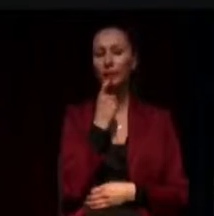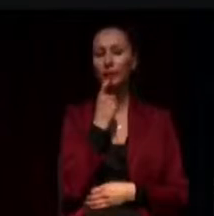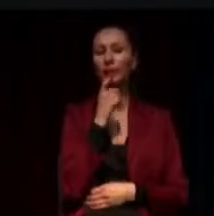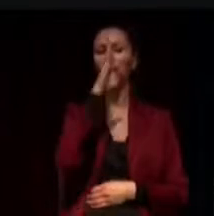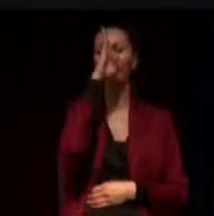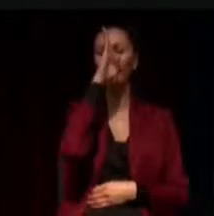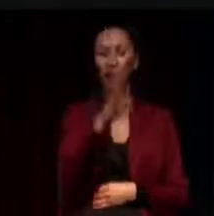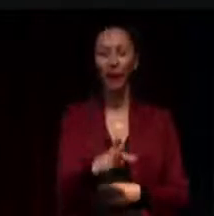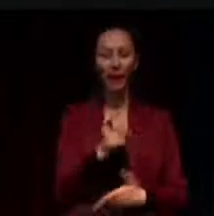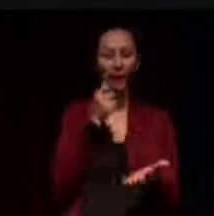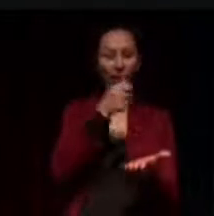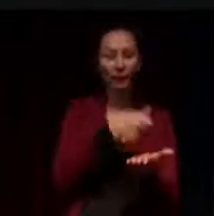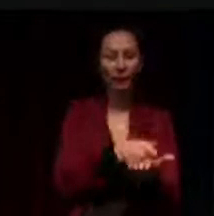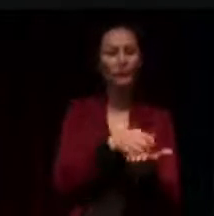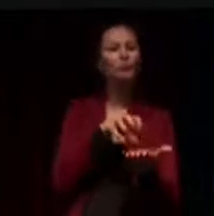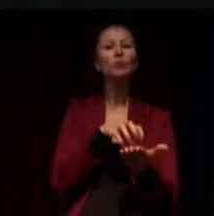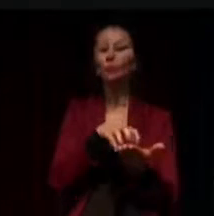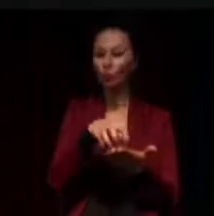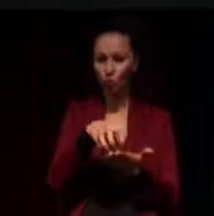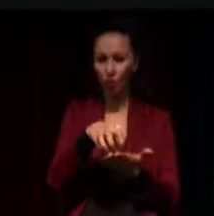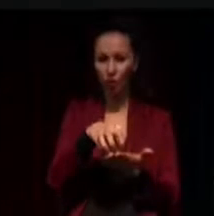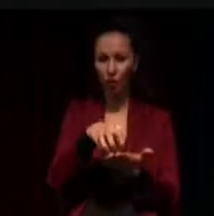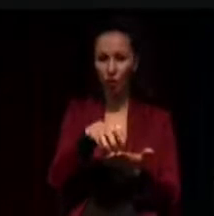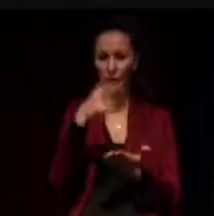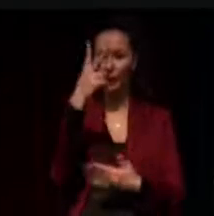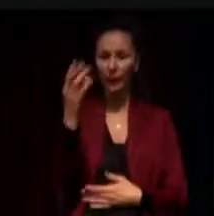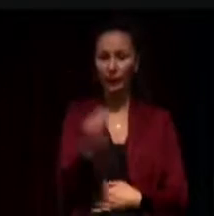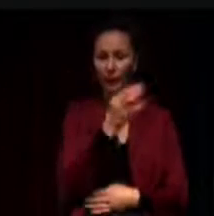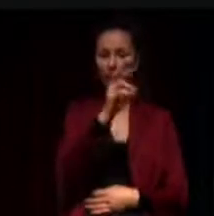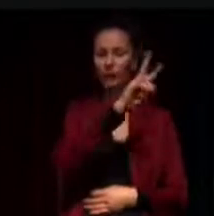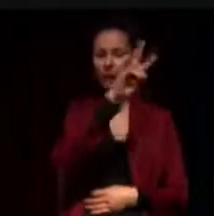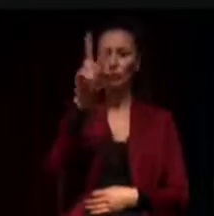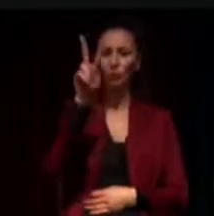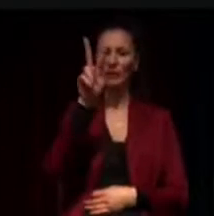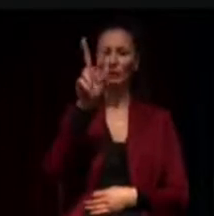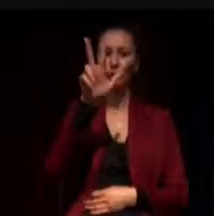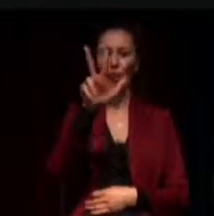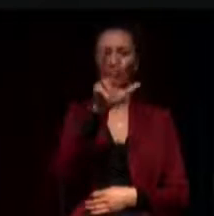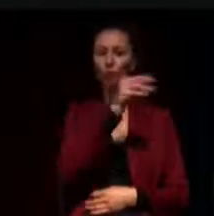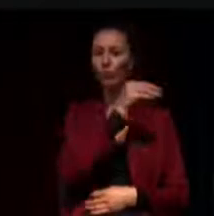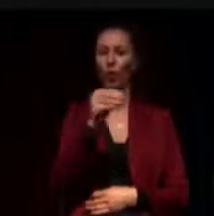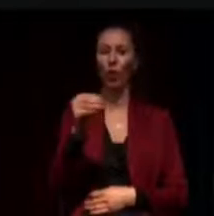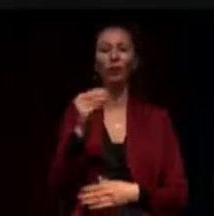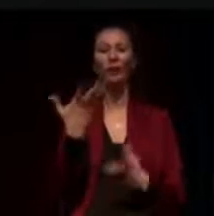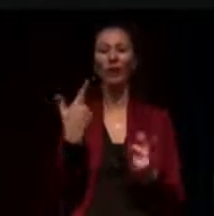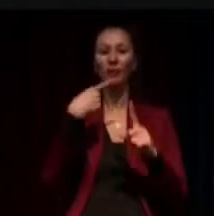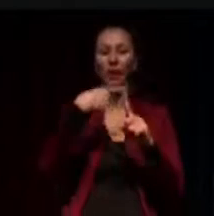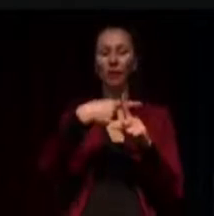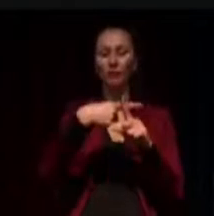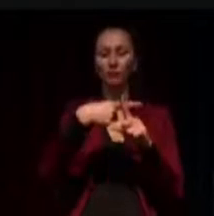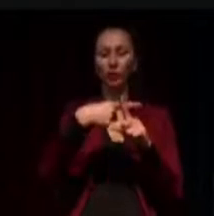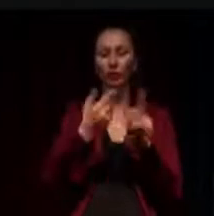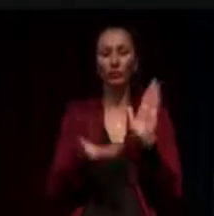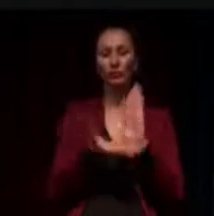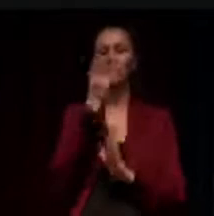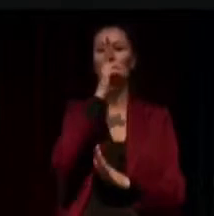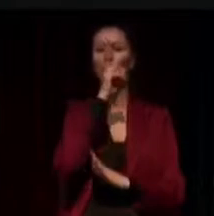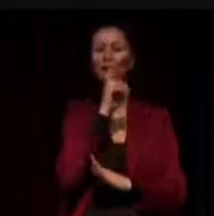2020 yılındaki direkt yatırıma ayrılmış bütçe ise 2 milyar 723 milyon. Bir artış var. Ne kadar? 200 küsür milyon.